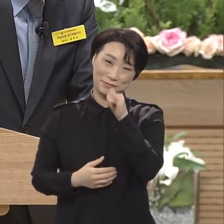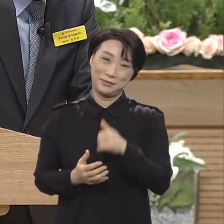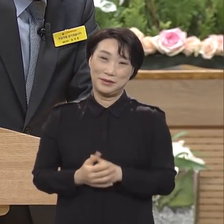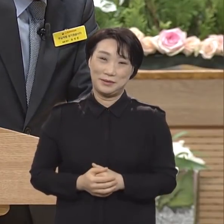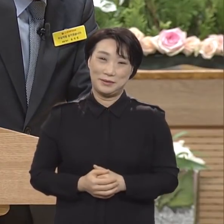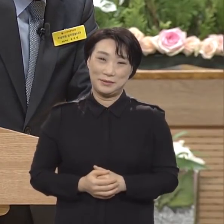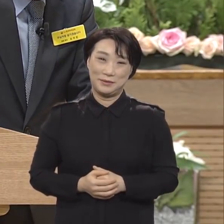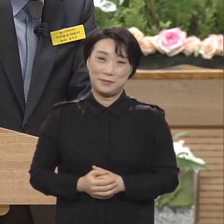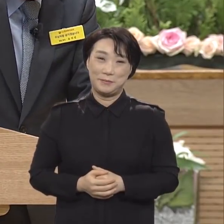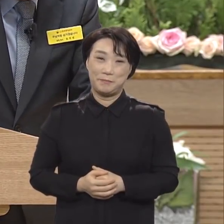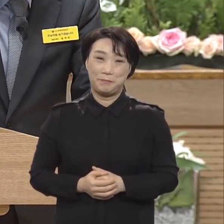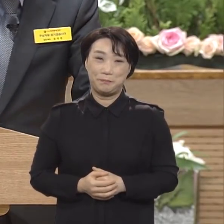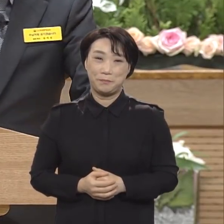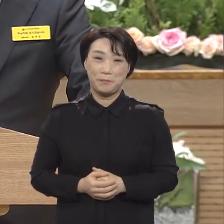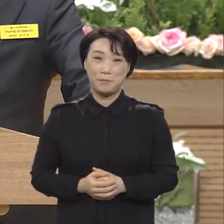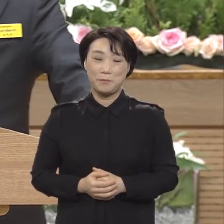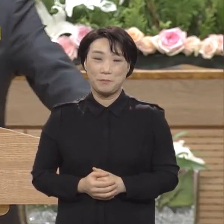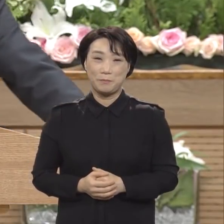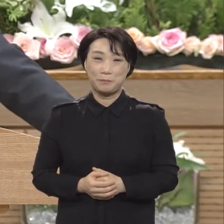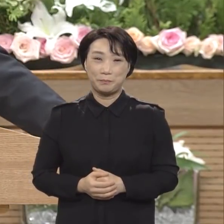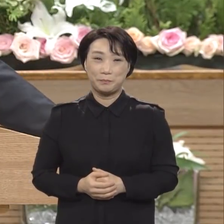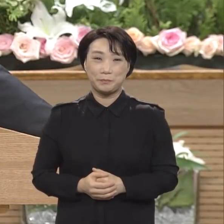제가 나왔습니다.